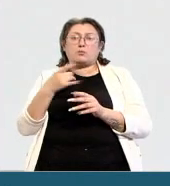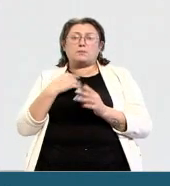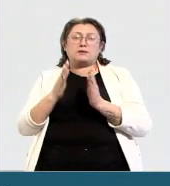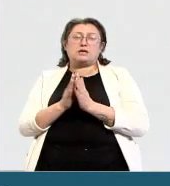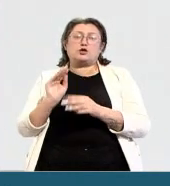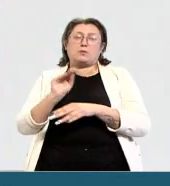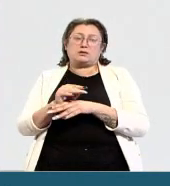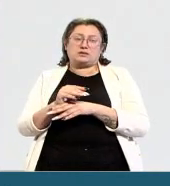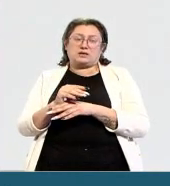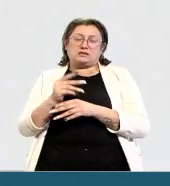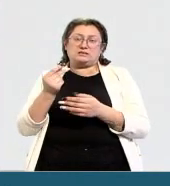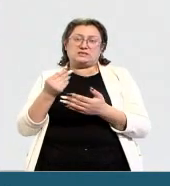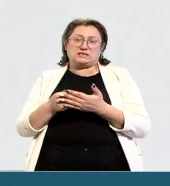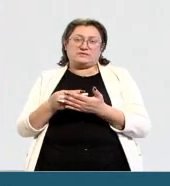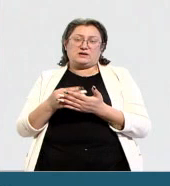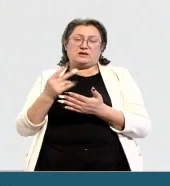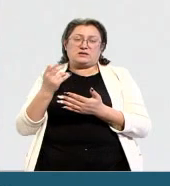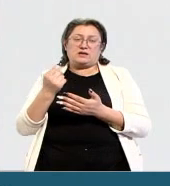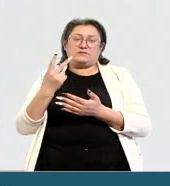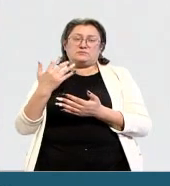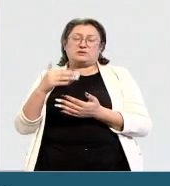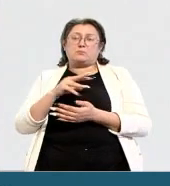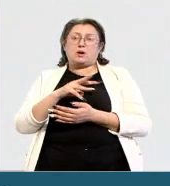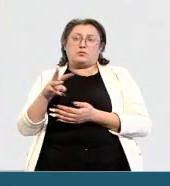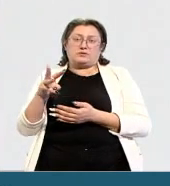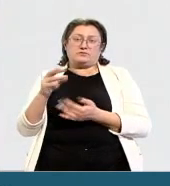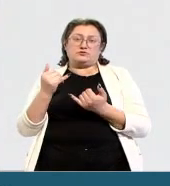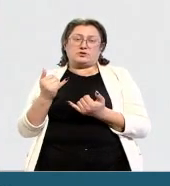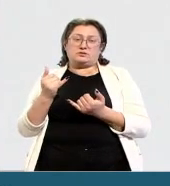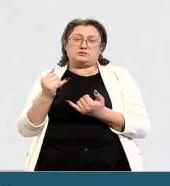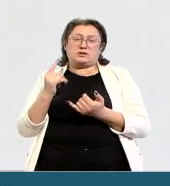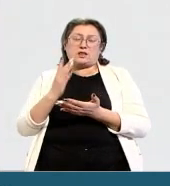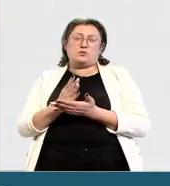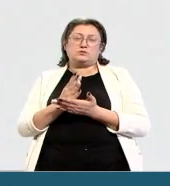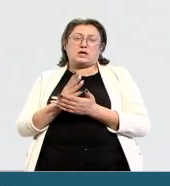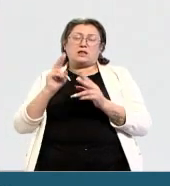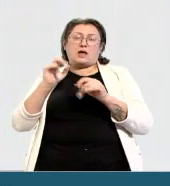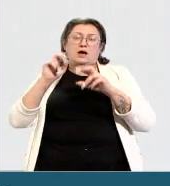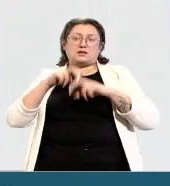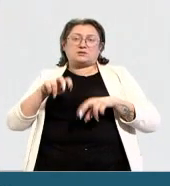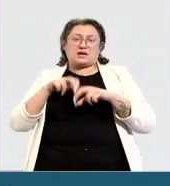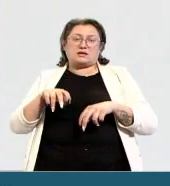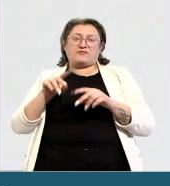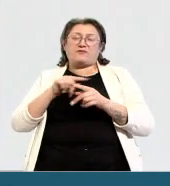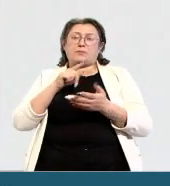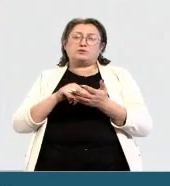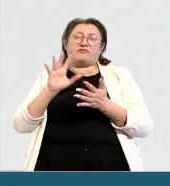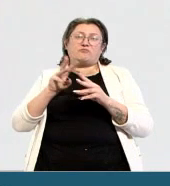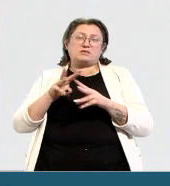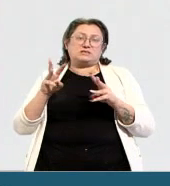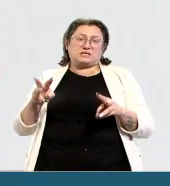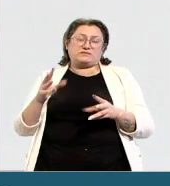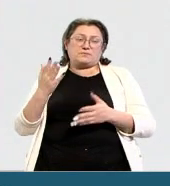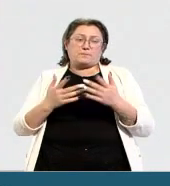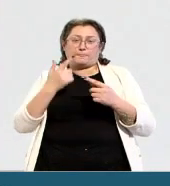просили дополнительные уже средства на 250 миллионов. Сейчас находится на рассмотрении этот вопрос в министерстве. Если